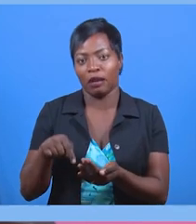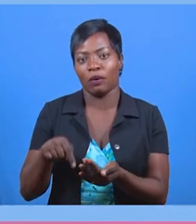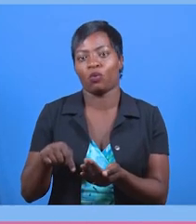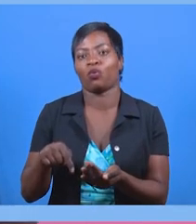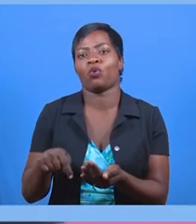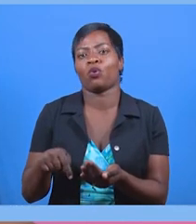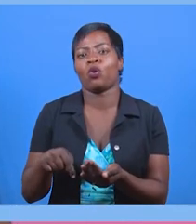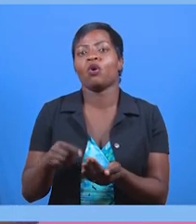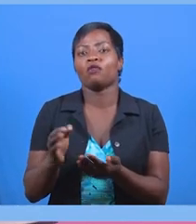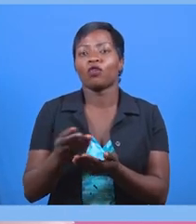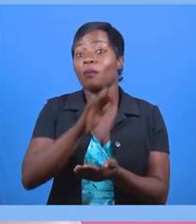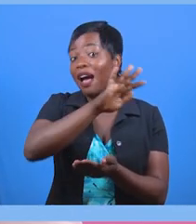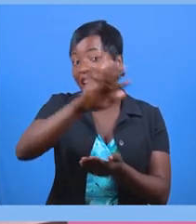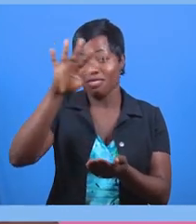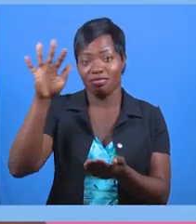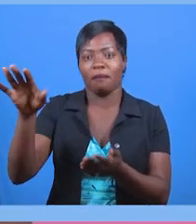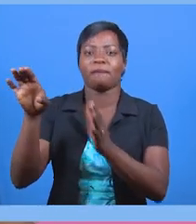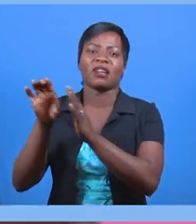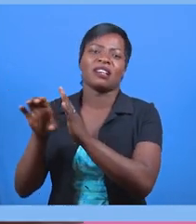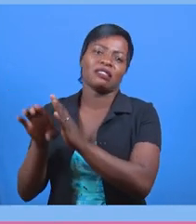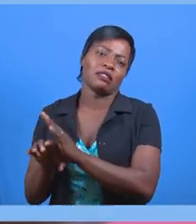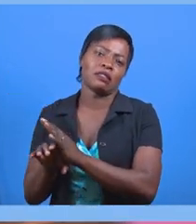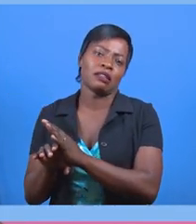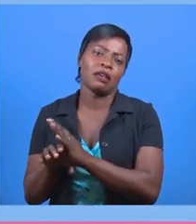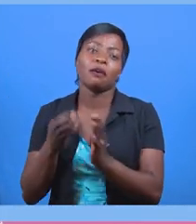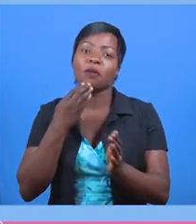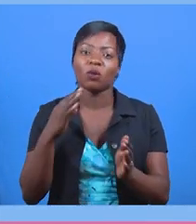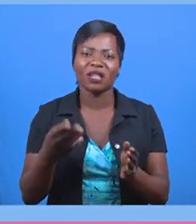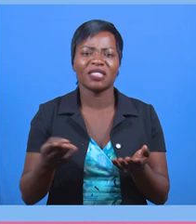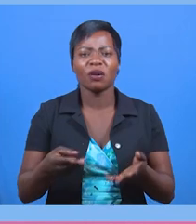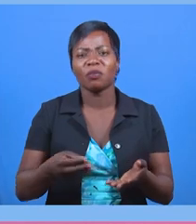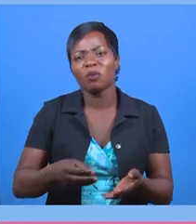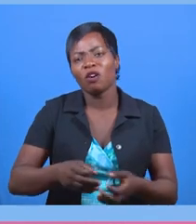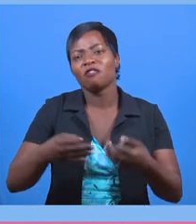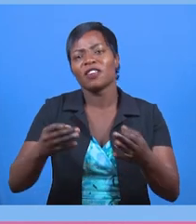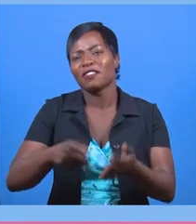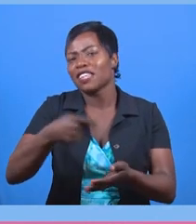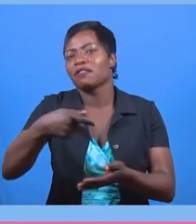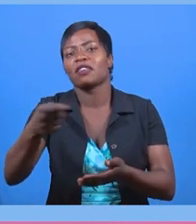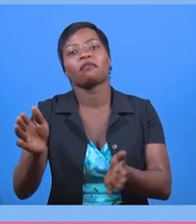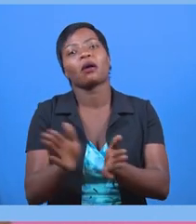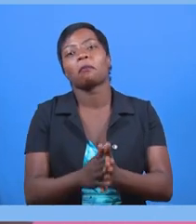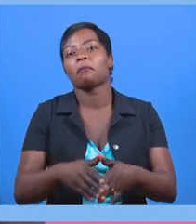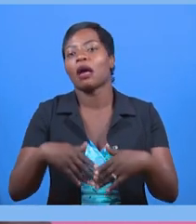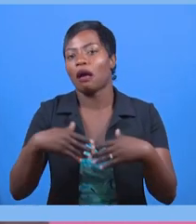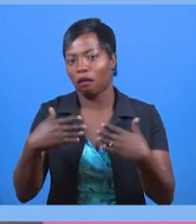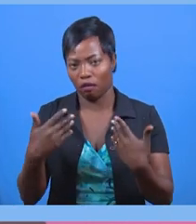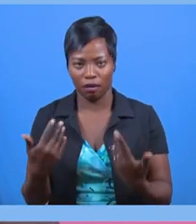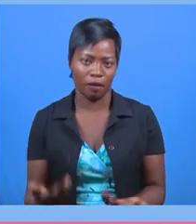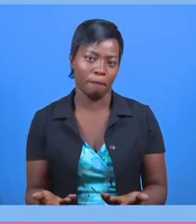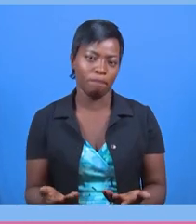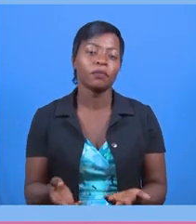dzatinotorera kubva kune dzimwe nyika sekureva kwanga kuchiita taita vangu pano vataura